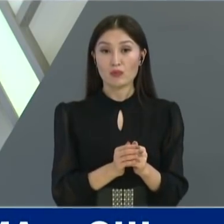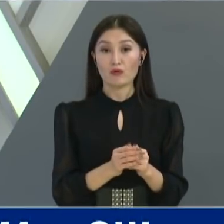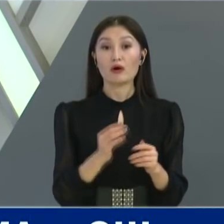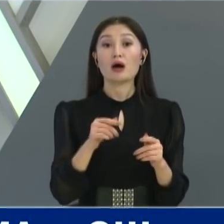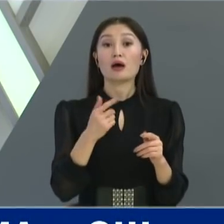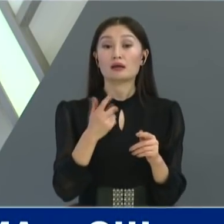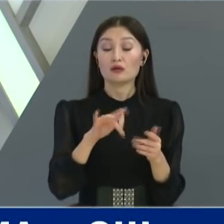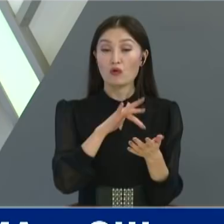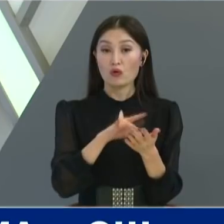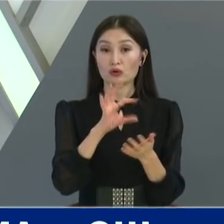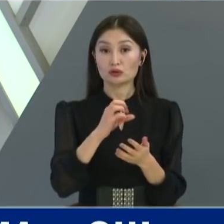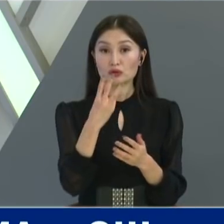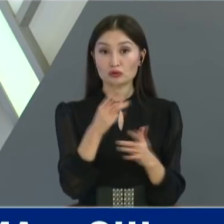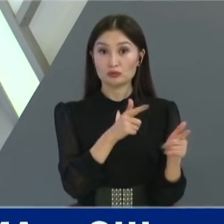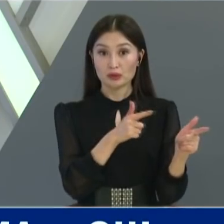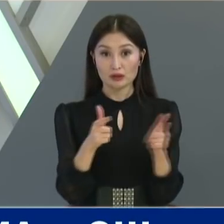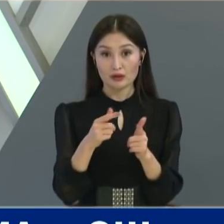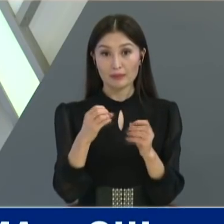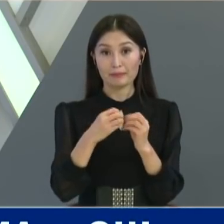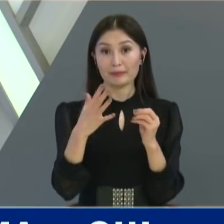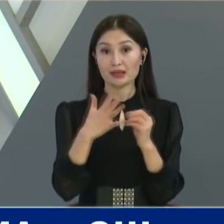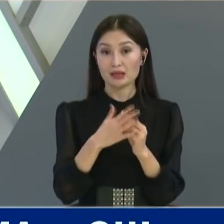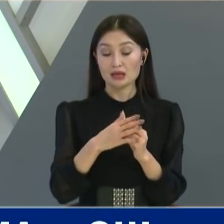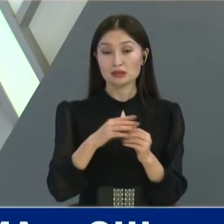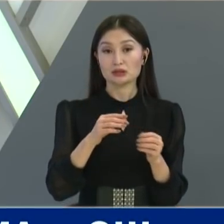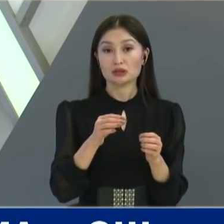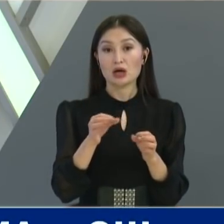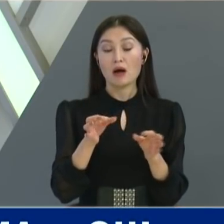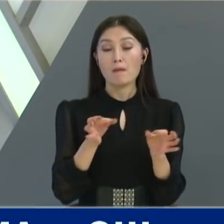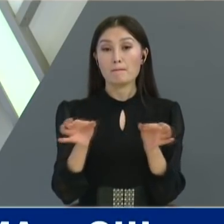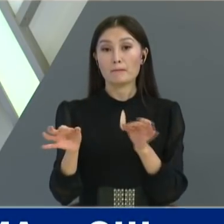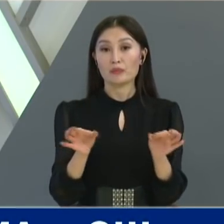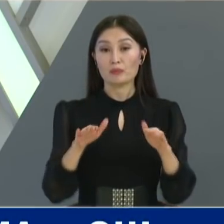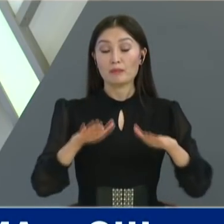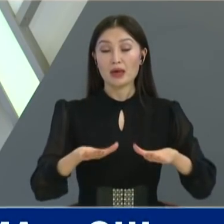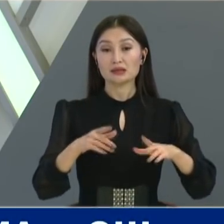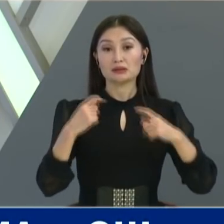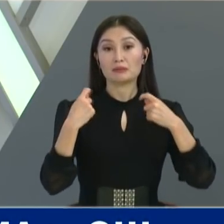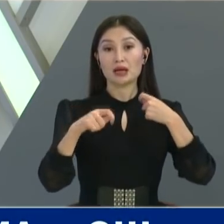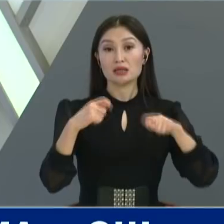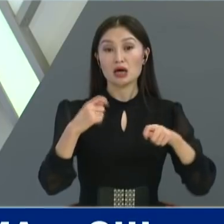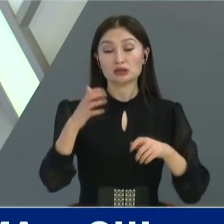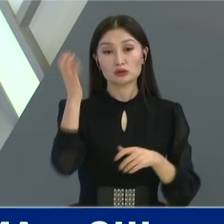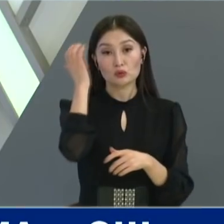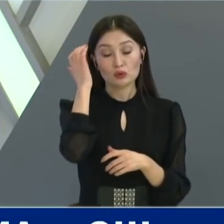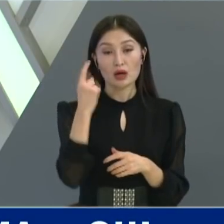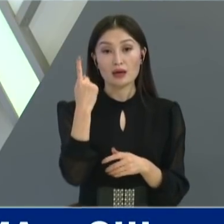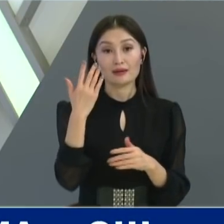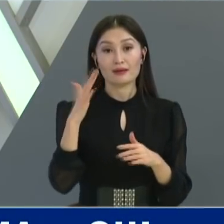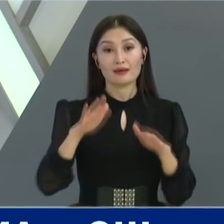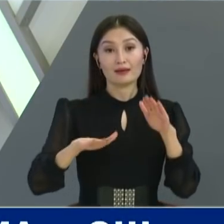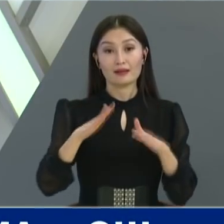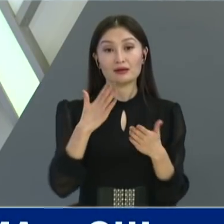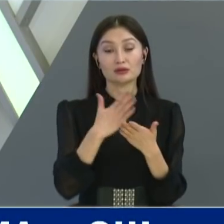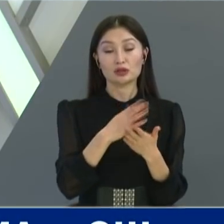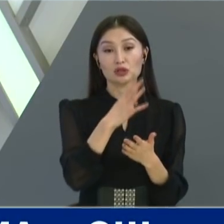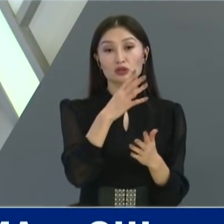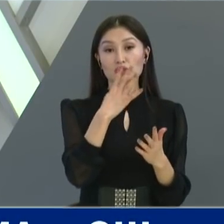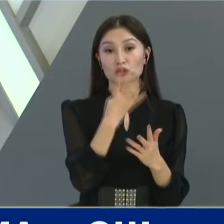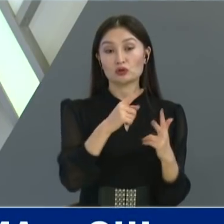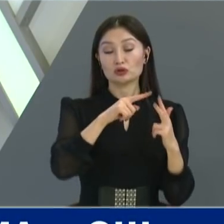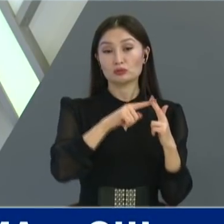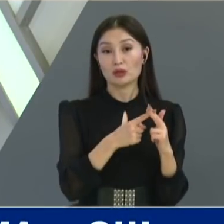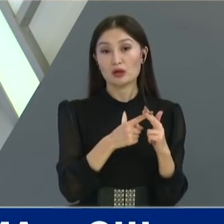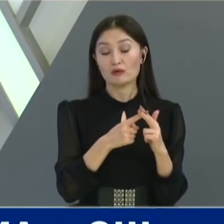этого в городе Ош развернуты около 15 точек продаж твердого топлива. Сейчас килограмм угля стоит от 4,5